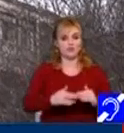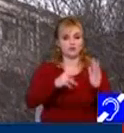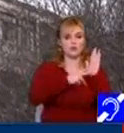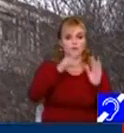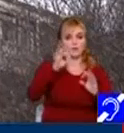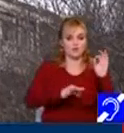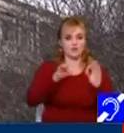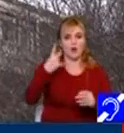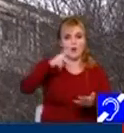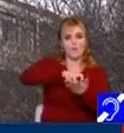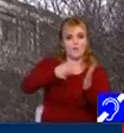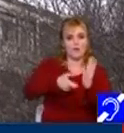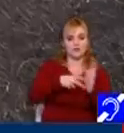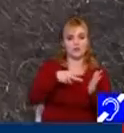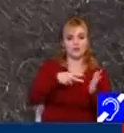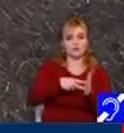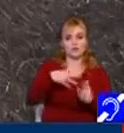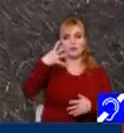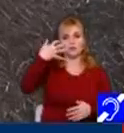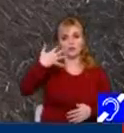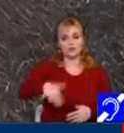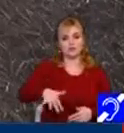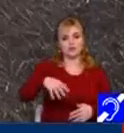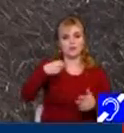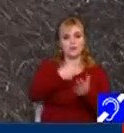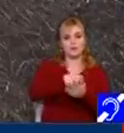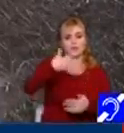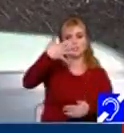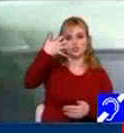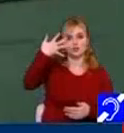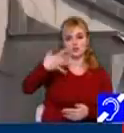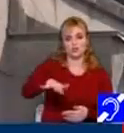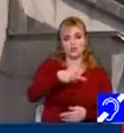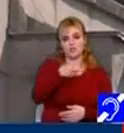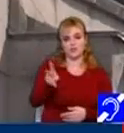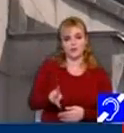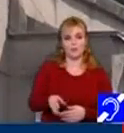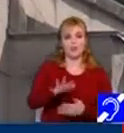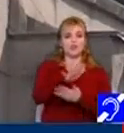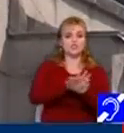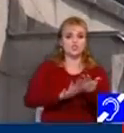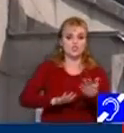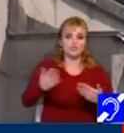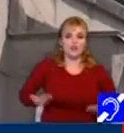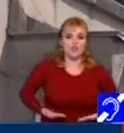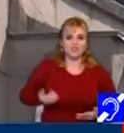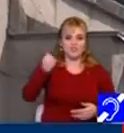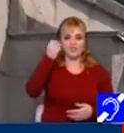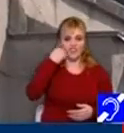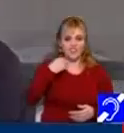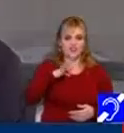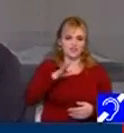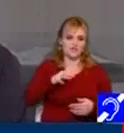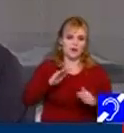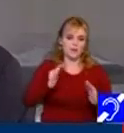7%, astfel un metru pătrat va costa de la 450 până la 550 de euro și cererea locuințelor vechi ar putea fi mai